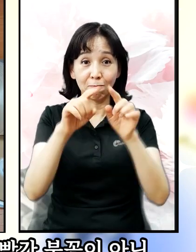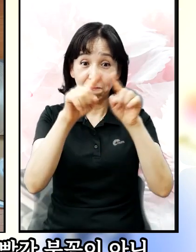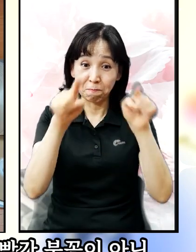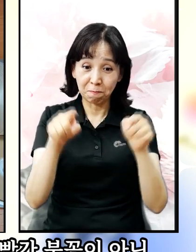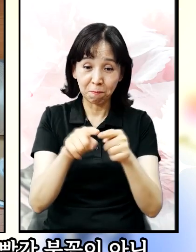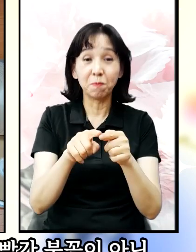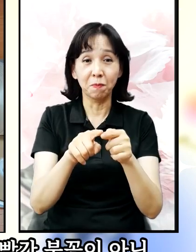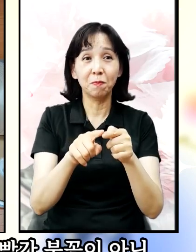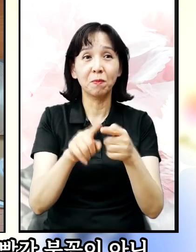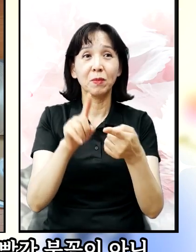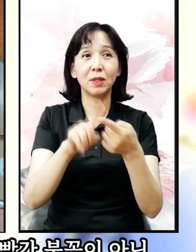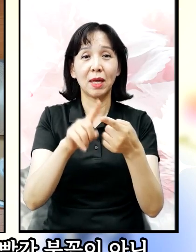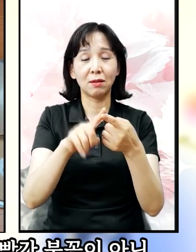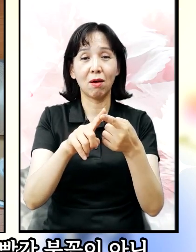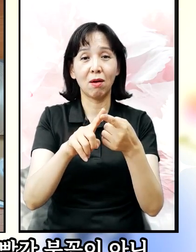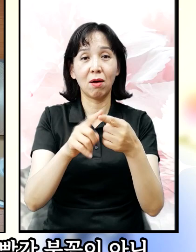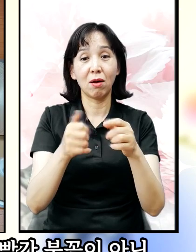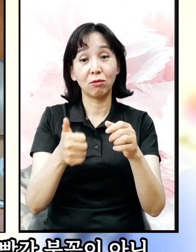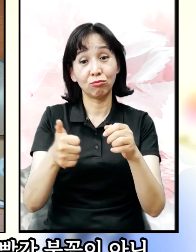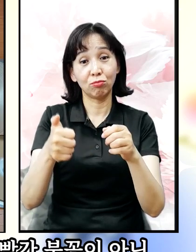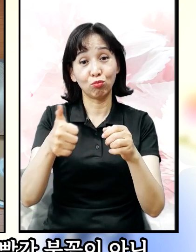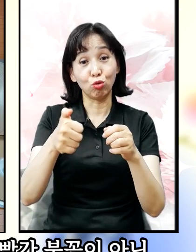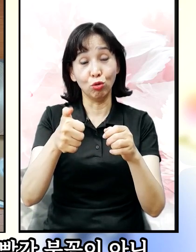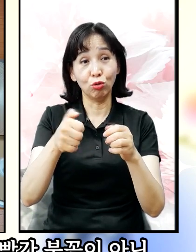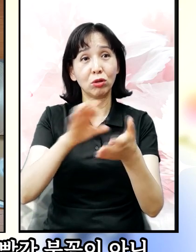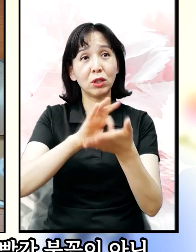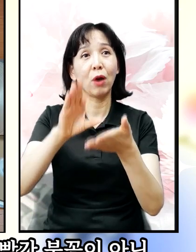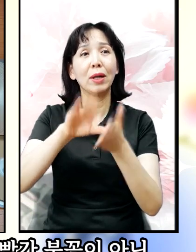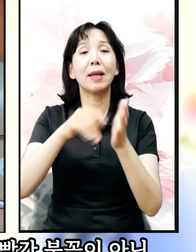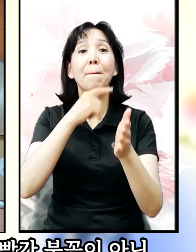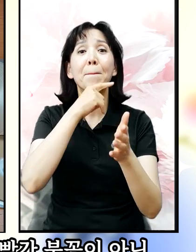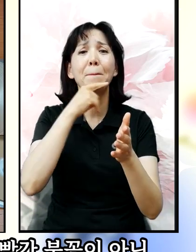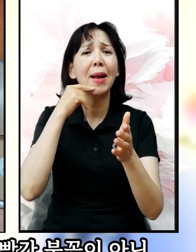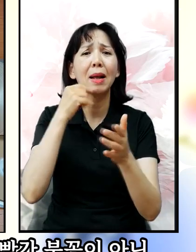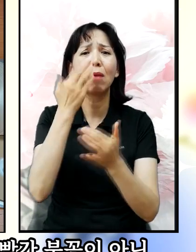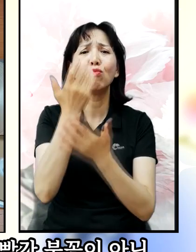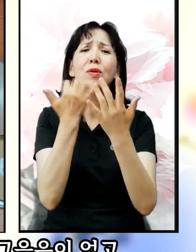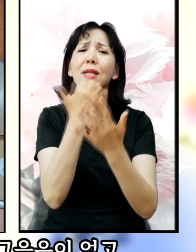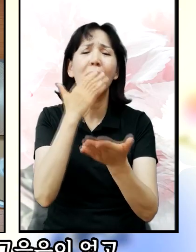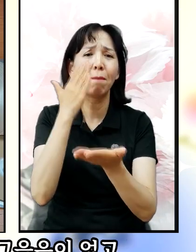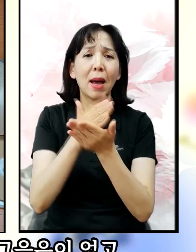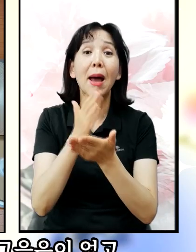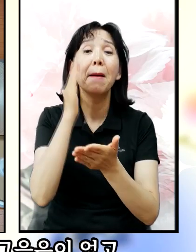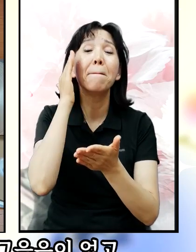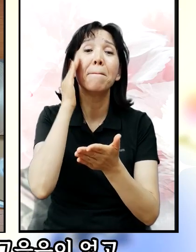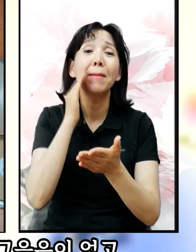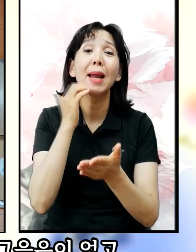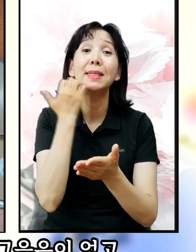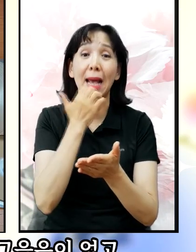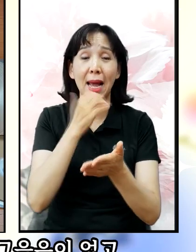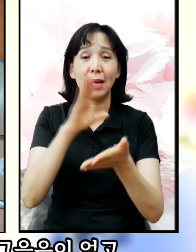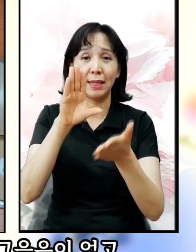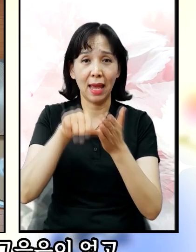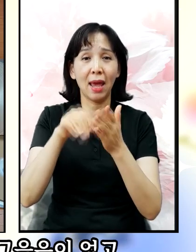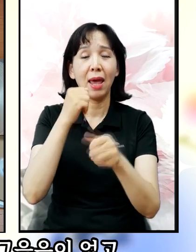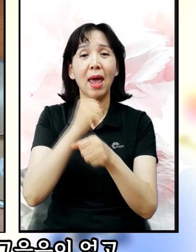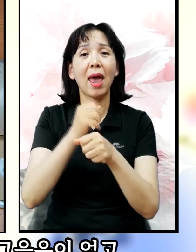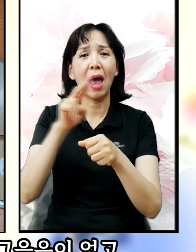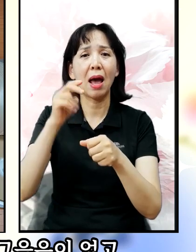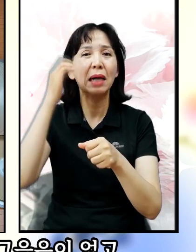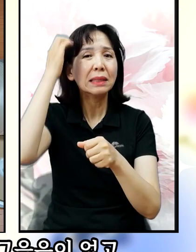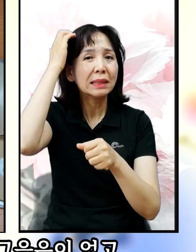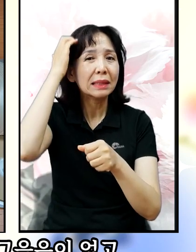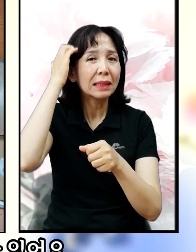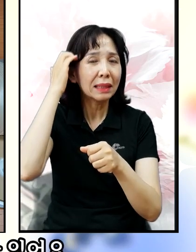아까 말씀드렸듯이 이 라이터를 사용하실 때는 빨간 불꽃이 아닌 아래쪽 파란 불꽃에서